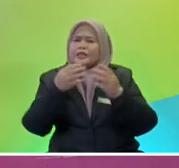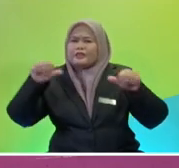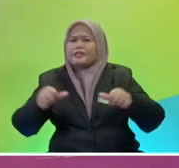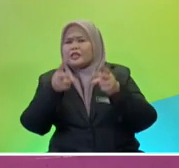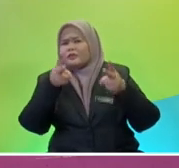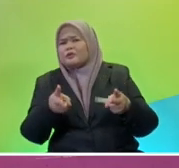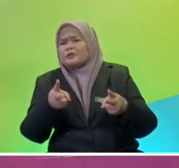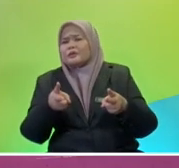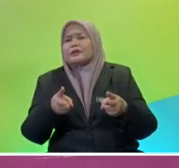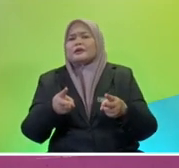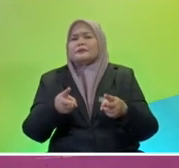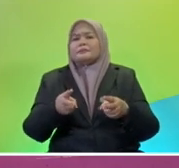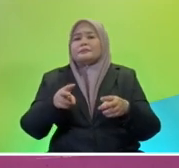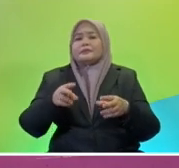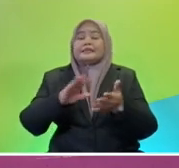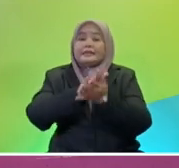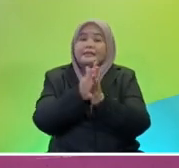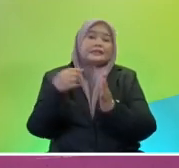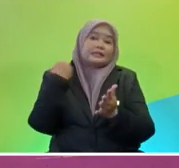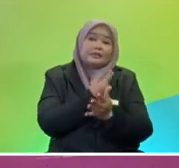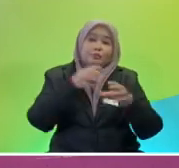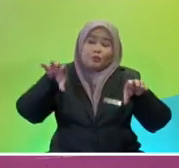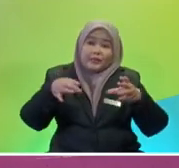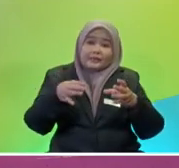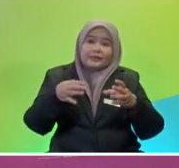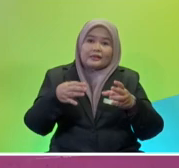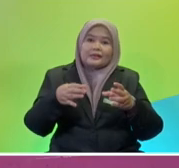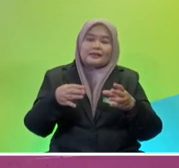individu apa benda semua tuh kan jadi kita Buatlah